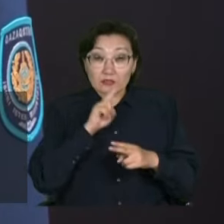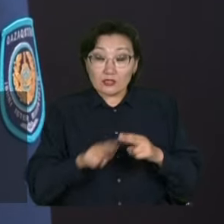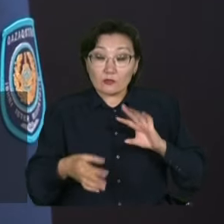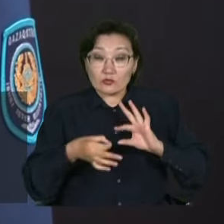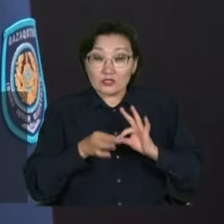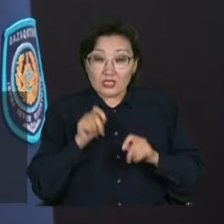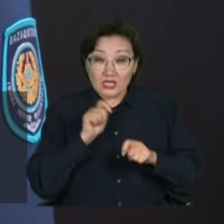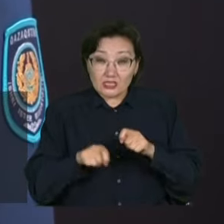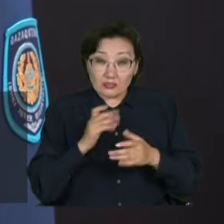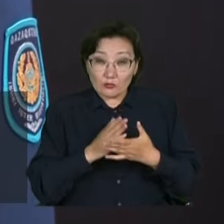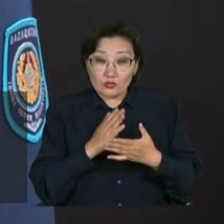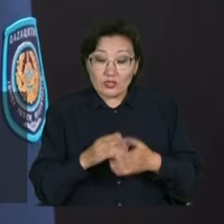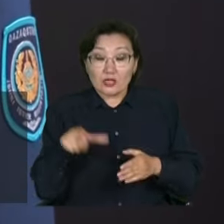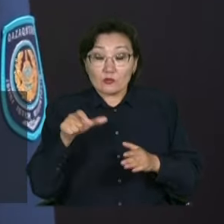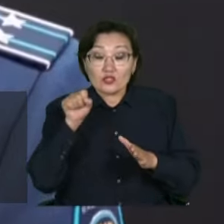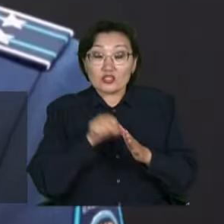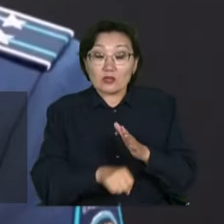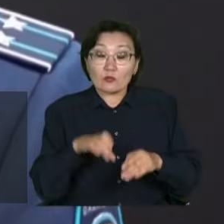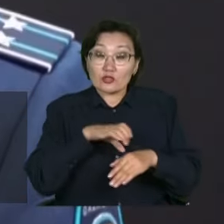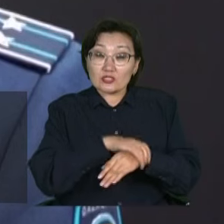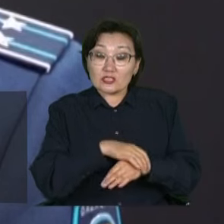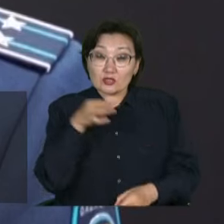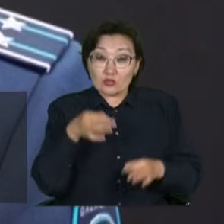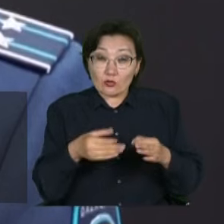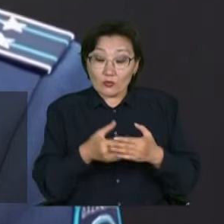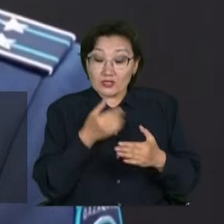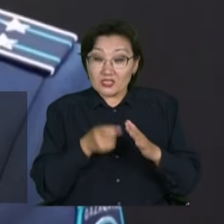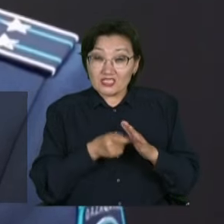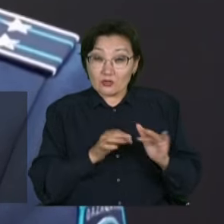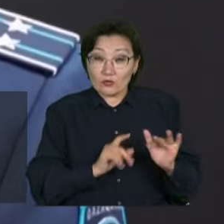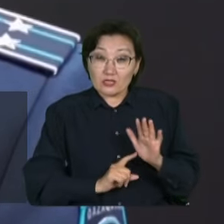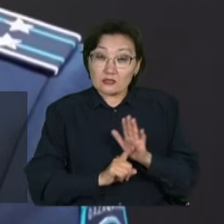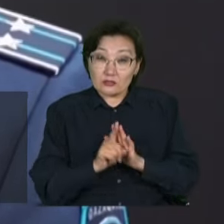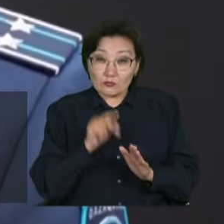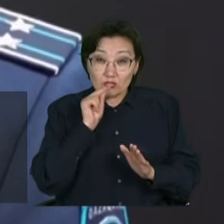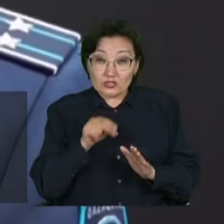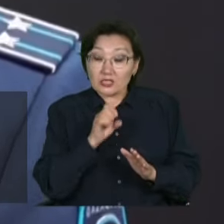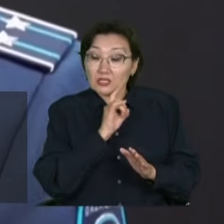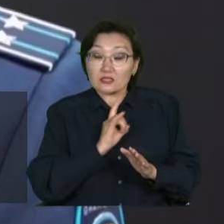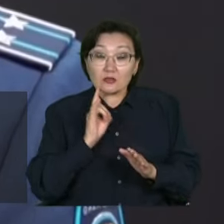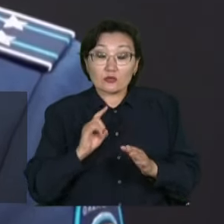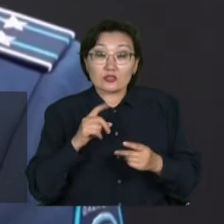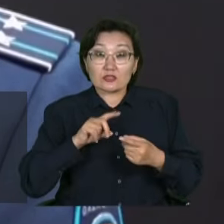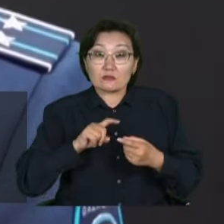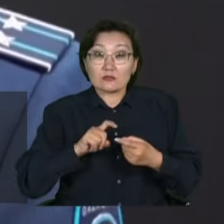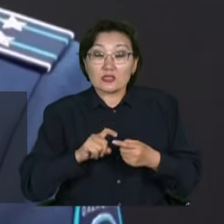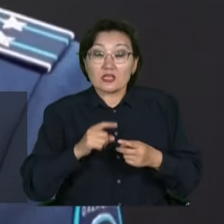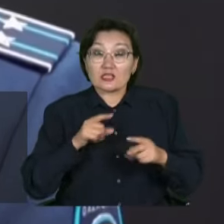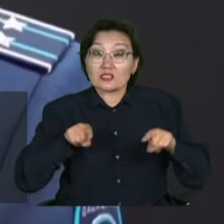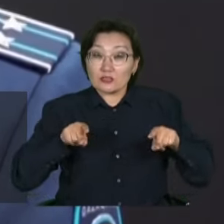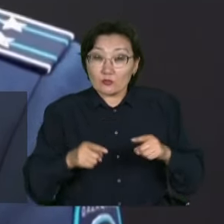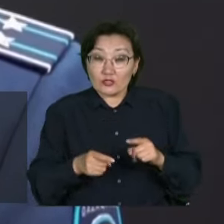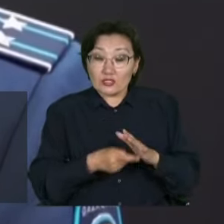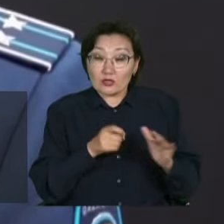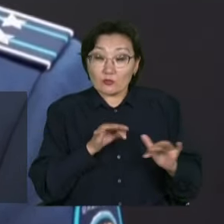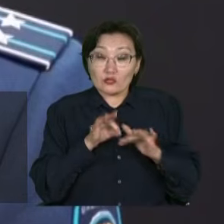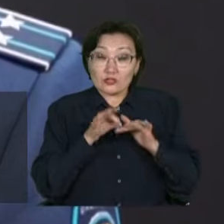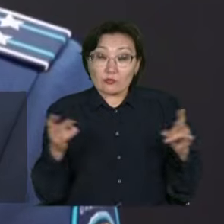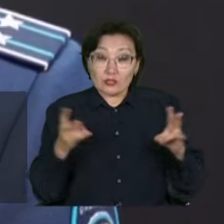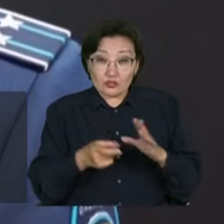мән-жайы анықталды. Кісі өлтіру дерегі бойынша сотқа дейінгі тергеу басталды. Күдікті әйел қамауға алынып, тергеу амалдары жүргізілуде.